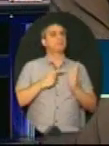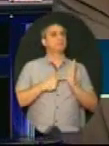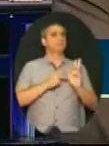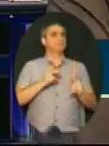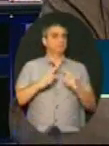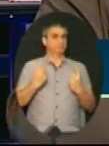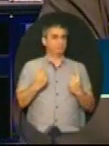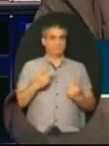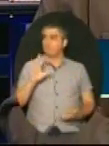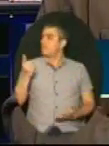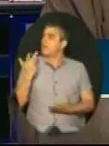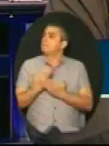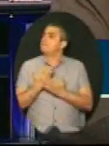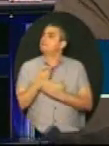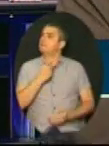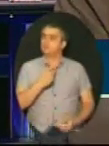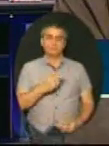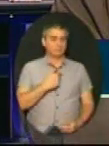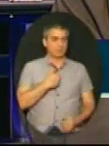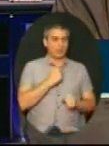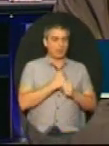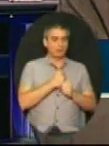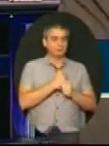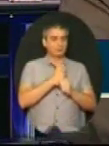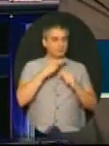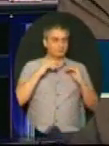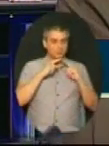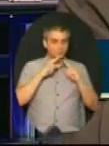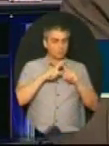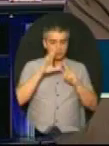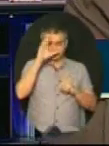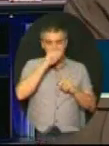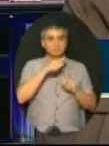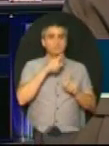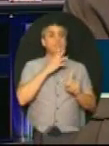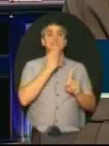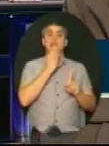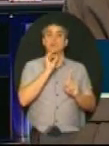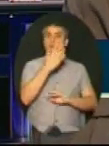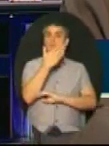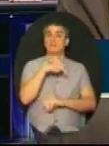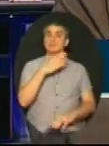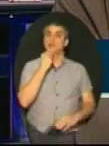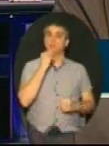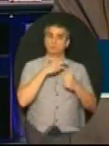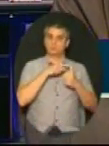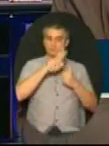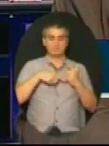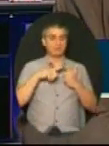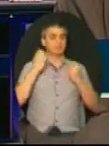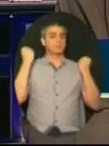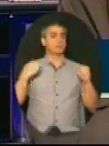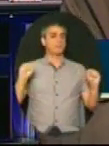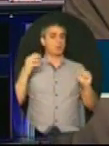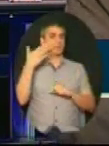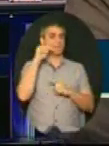שוב, אם אתה רוצה להיות... מה את מציעה להם? לייצג קו שמדבר א' על היהדות של המדינה הזו, שתיים על